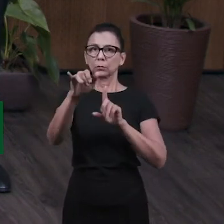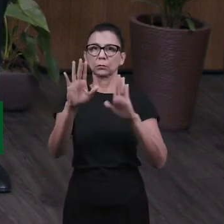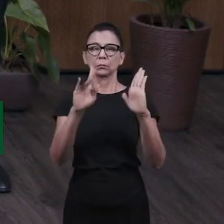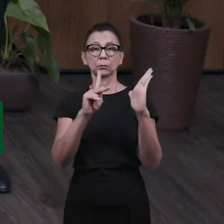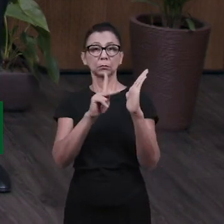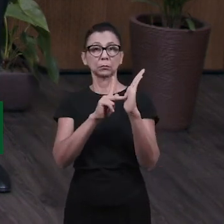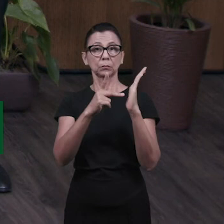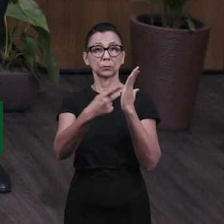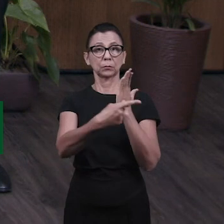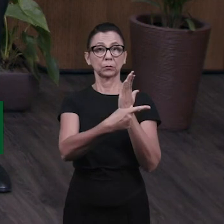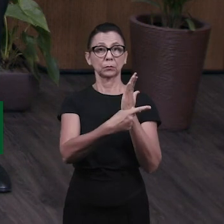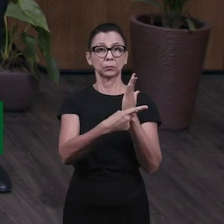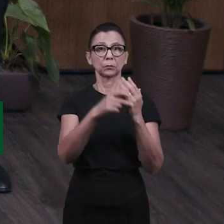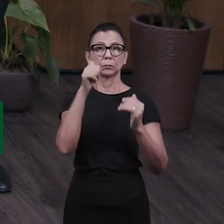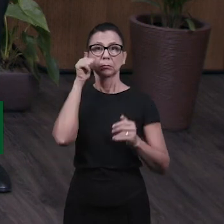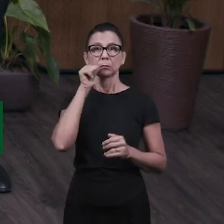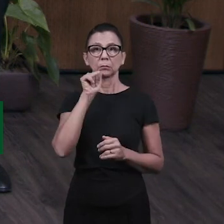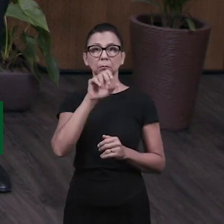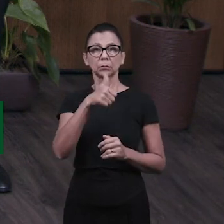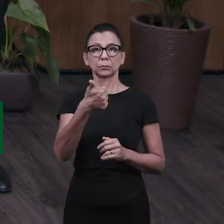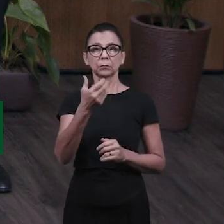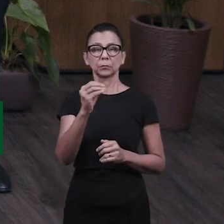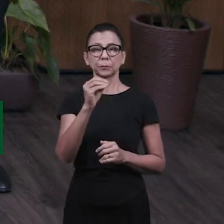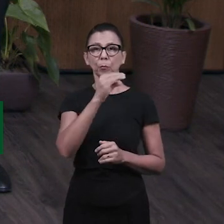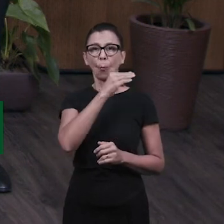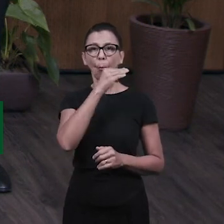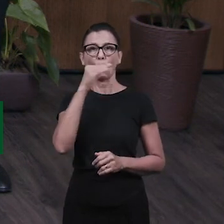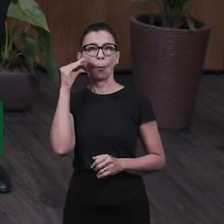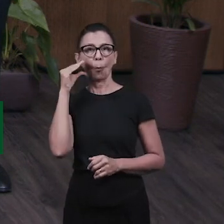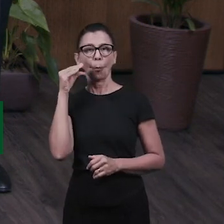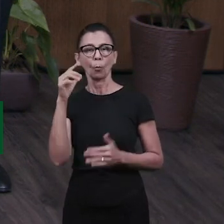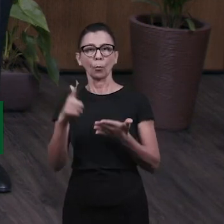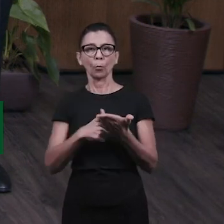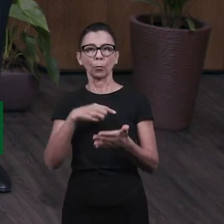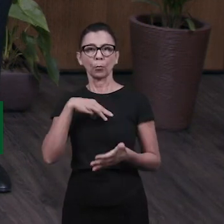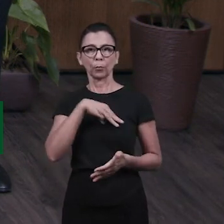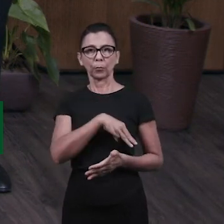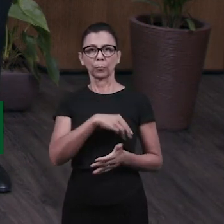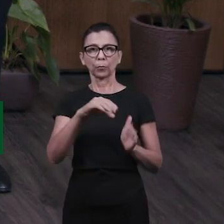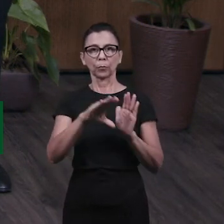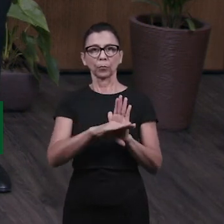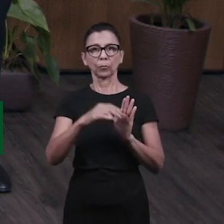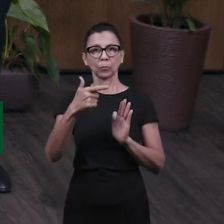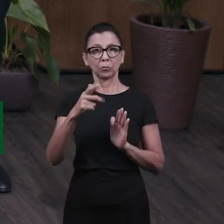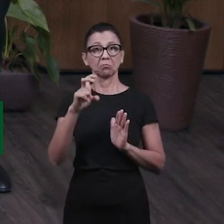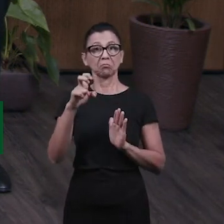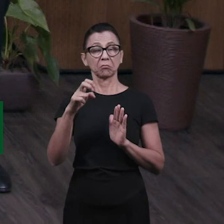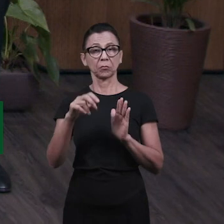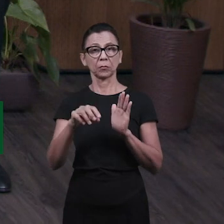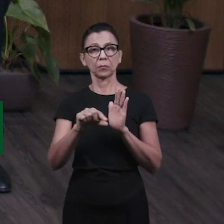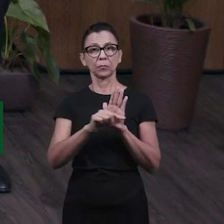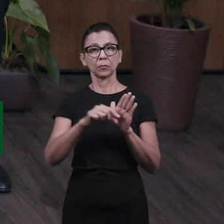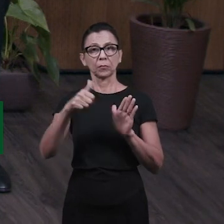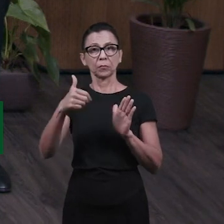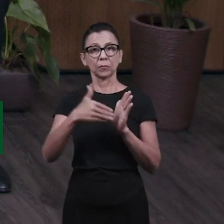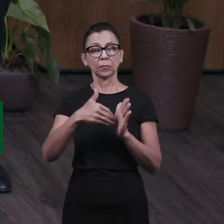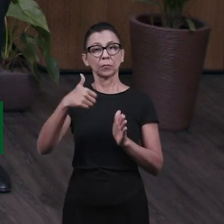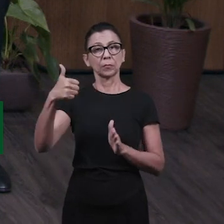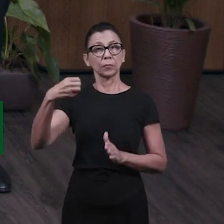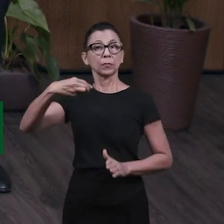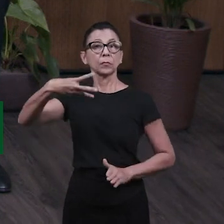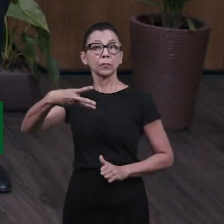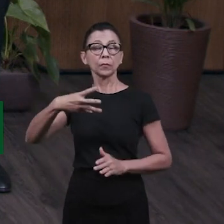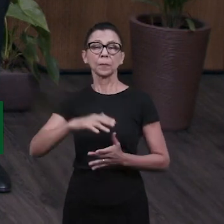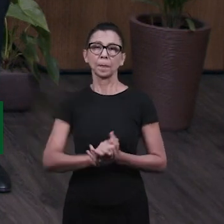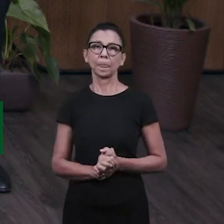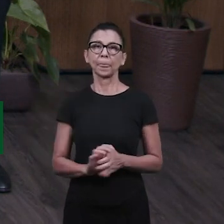vierges, enregistrée en Matthieu 25, de 1 à 13, avec